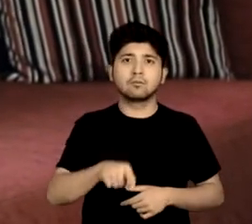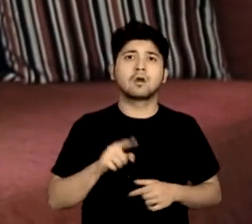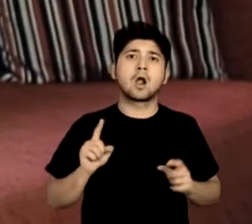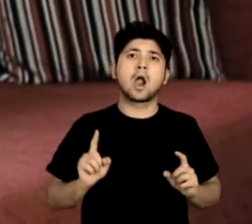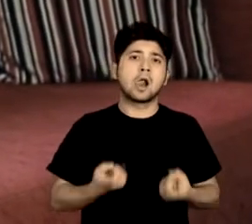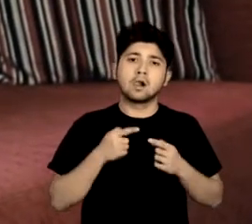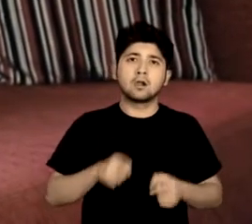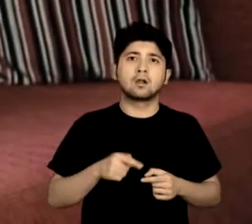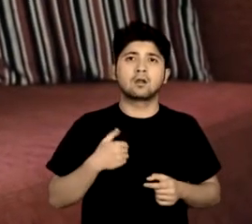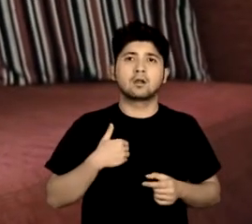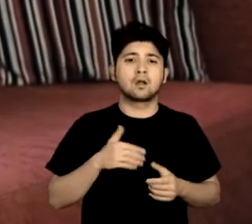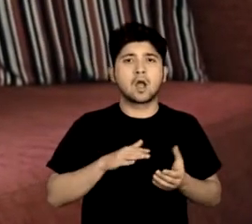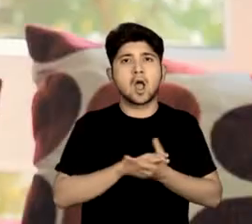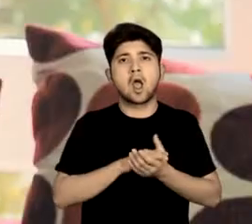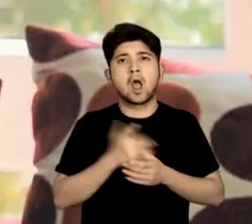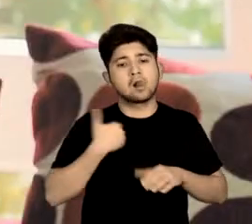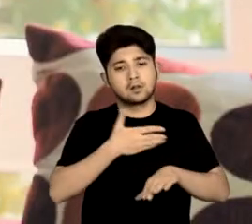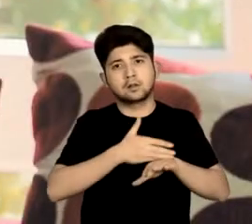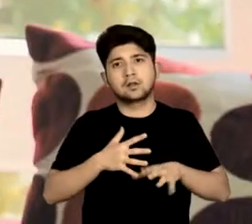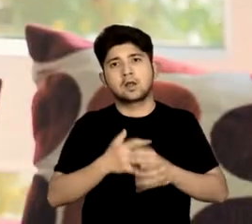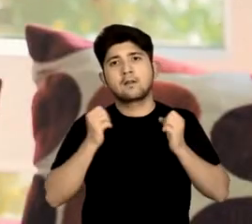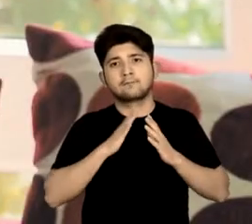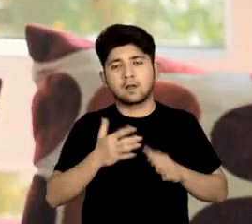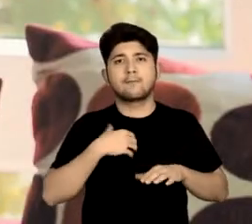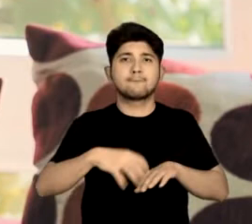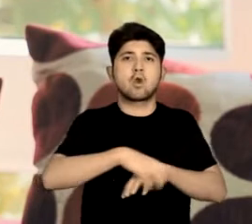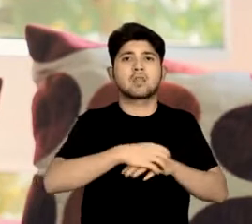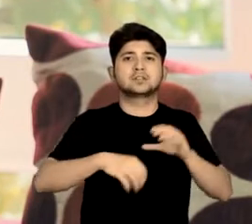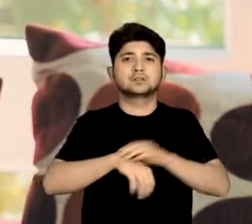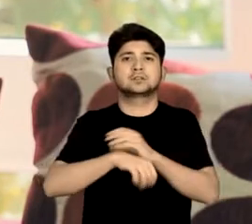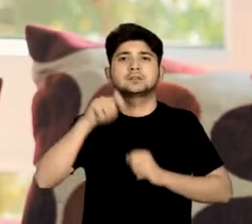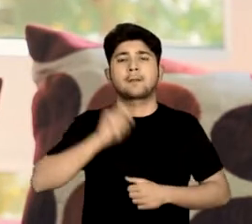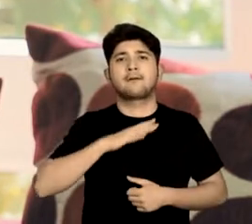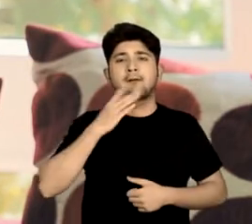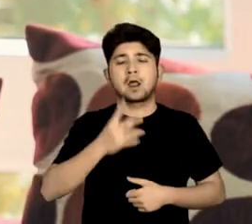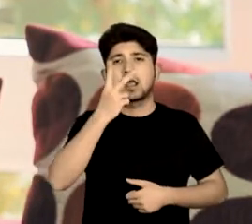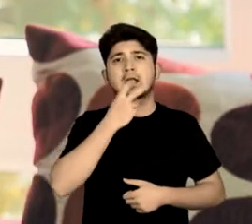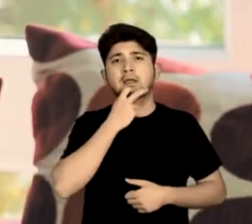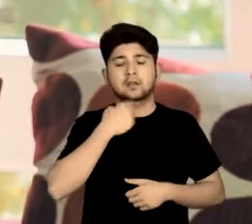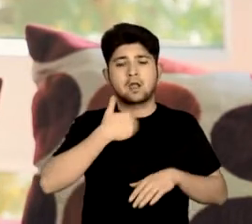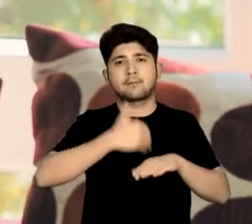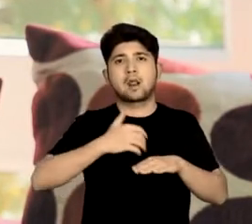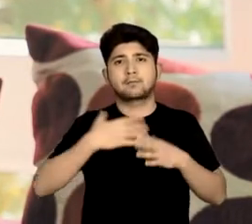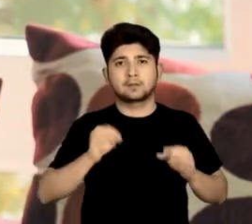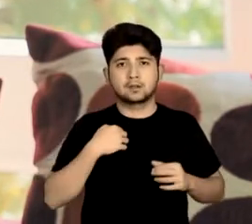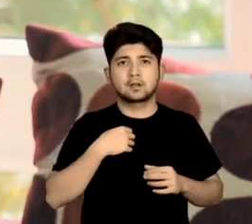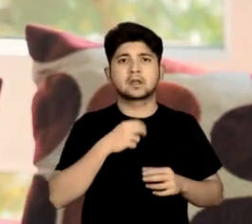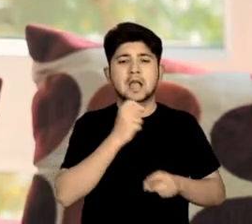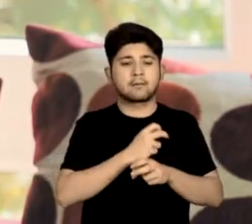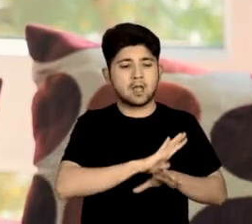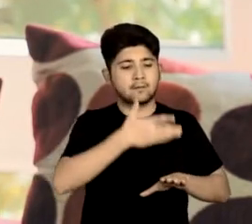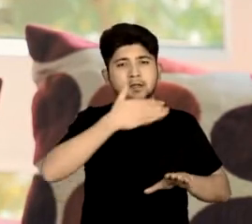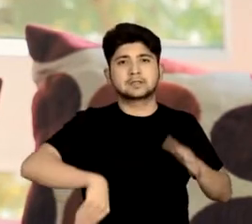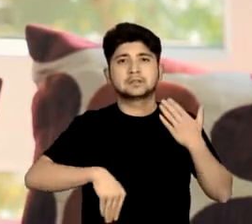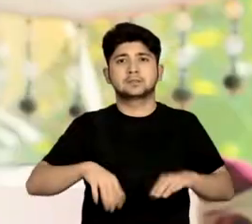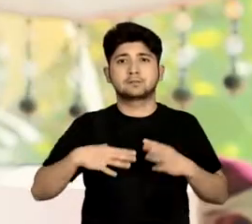bu çocuğu ne yaparsan yap ekleme şeyleri ayaklar alınacak dizi altından protez kullanacak dedi. 2 yaşındayken ameliyat oldu dizi altından